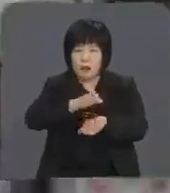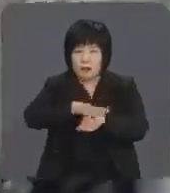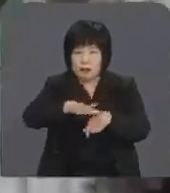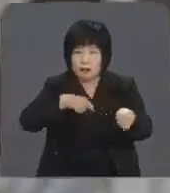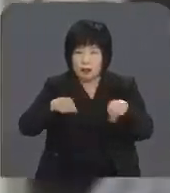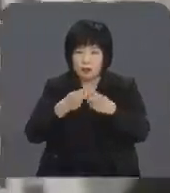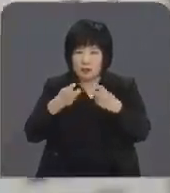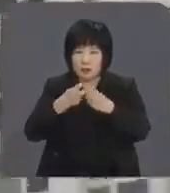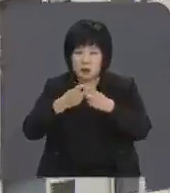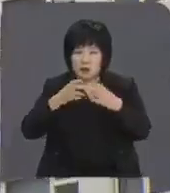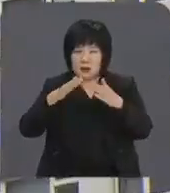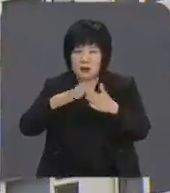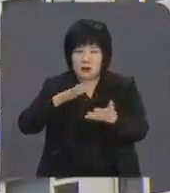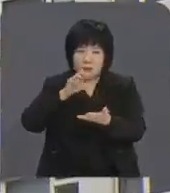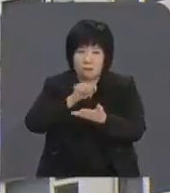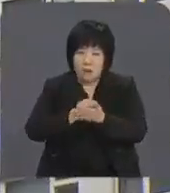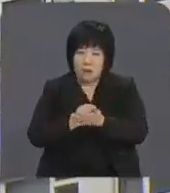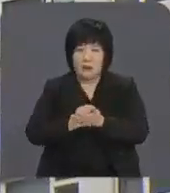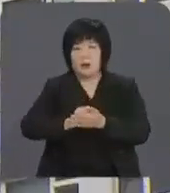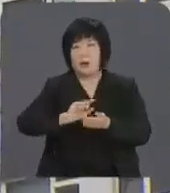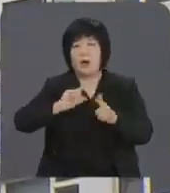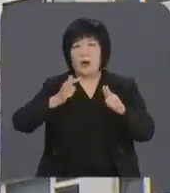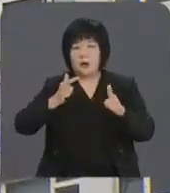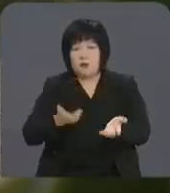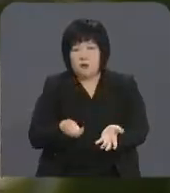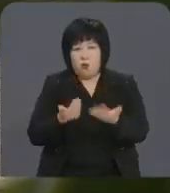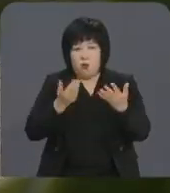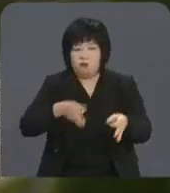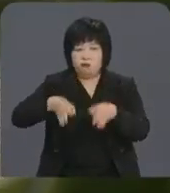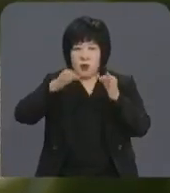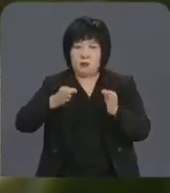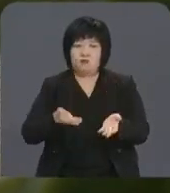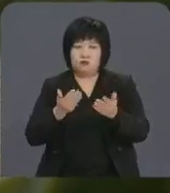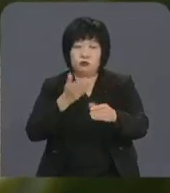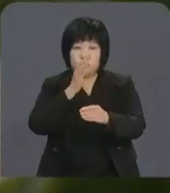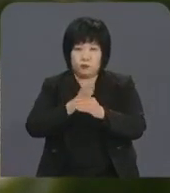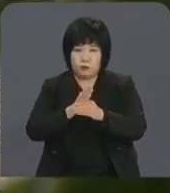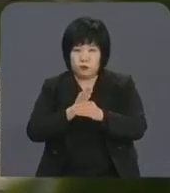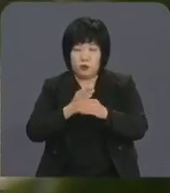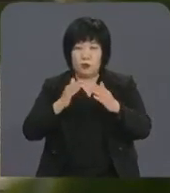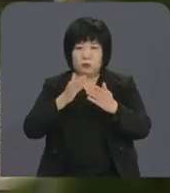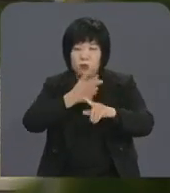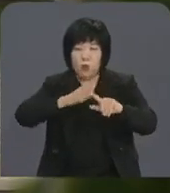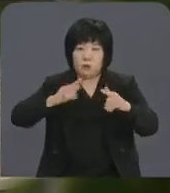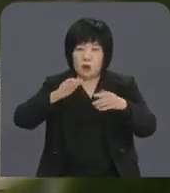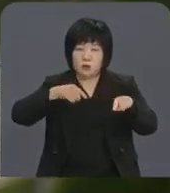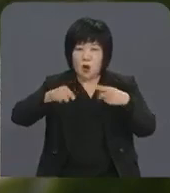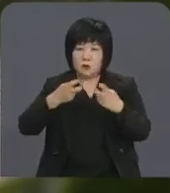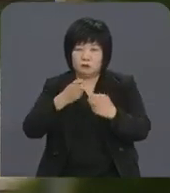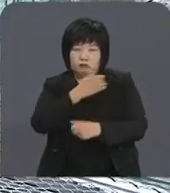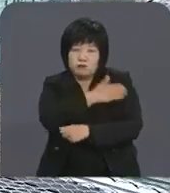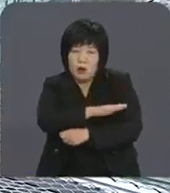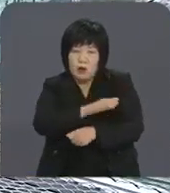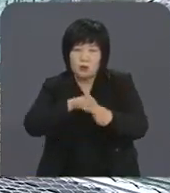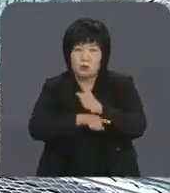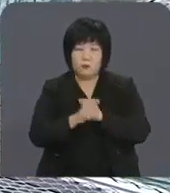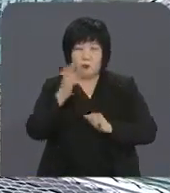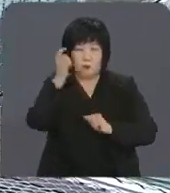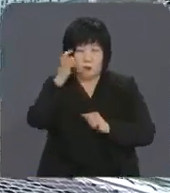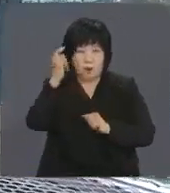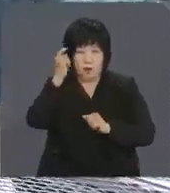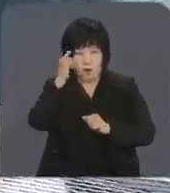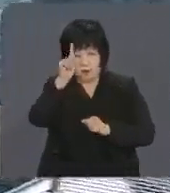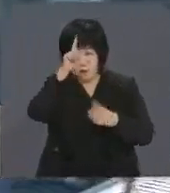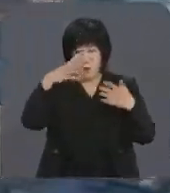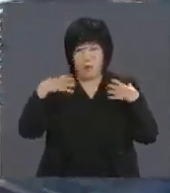아니라 오히려 폭등을 부추기고 있다는 겁니다 이처럼 부동산 정책이 외면 받는 건 정부가 지역 부동산에 대한